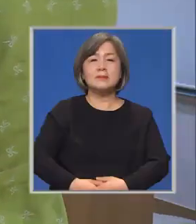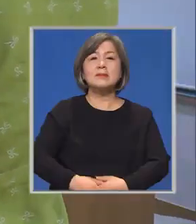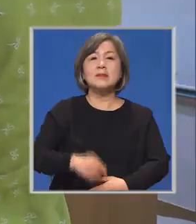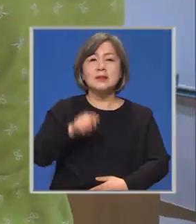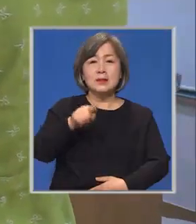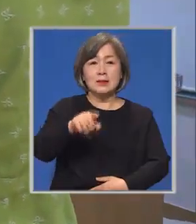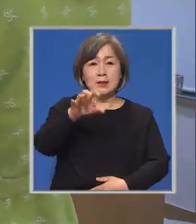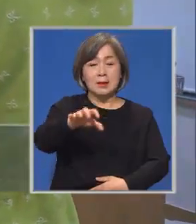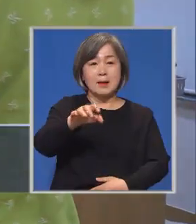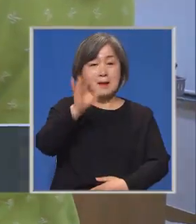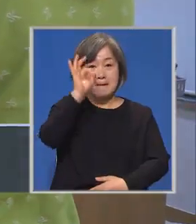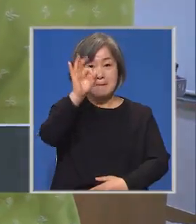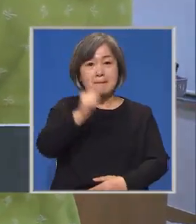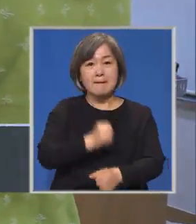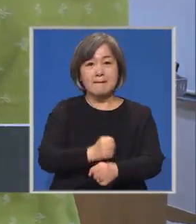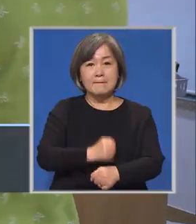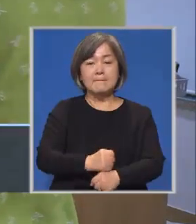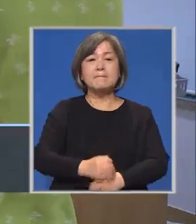차례대로 읽어주세요.